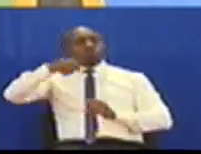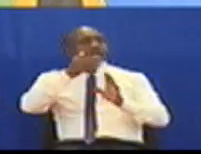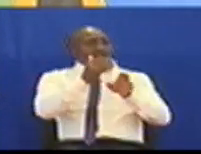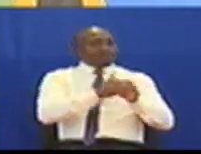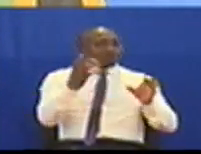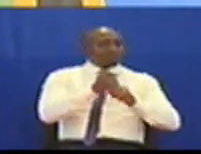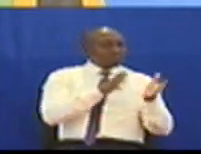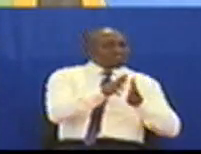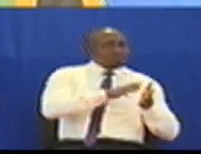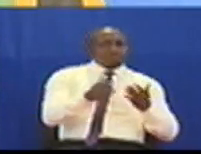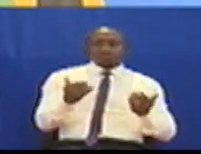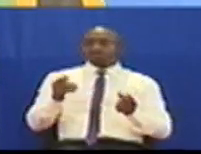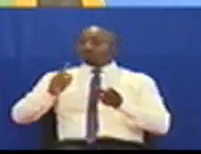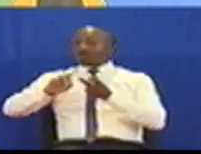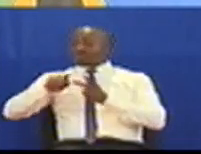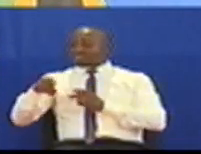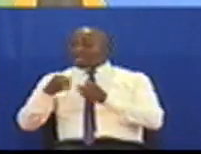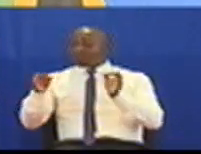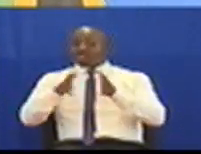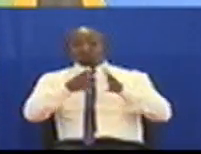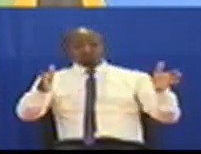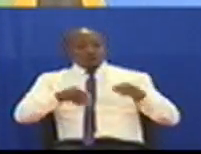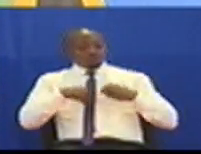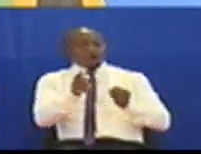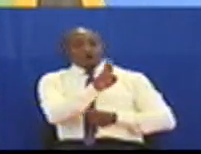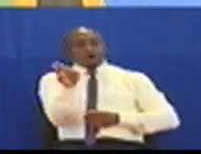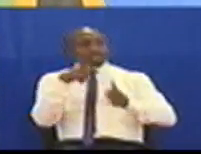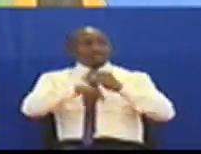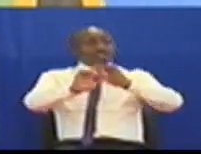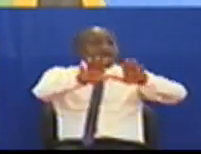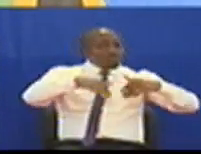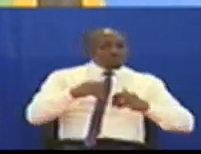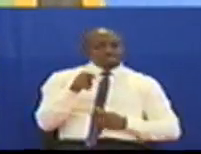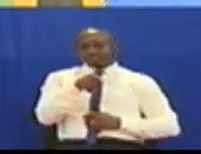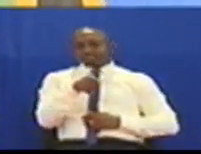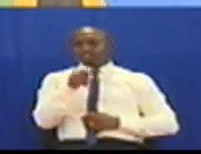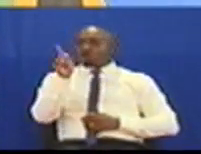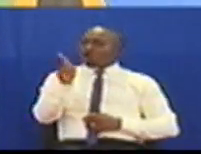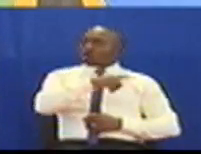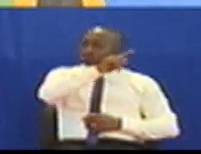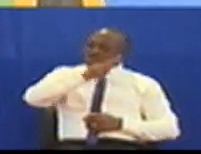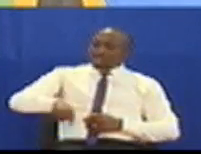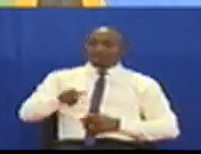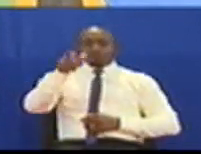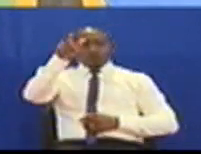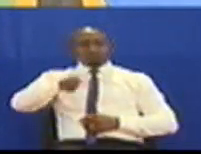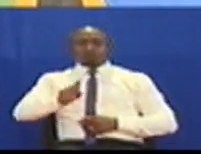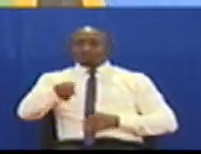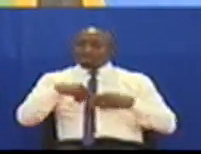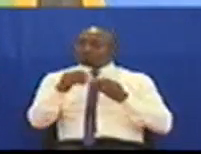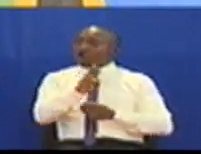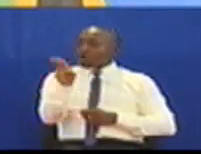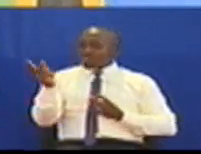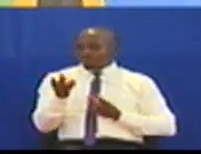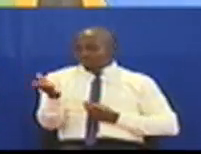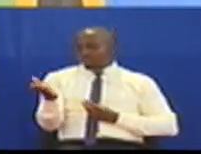ufanuzi wakati ana nafasi kubwa ya kutoa hoja ndani ya bunge, anakuwa anamkosea mheshimiwa mbunge ambaye ametoa hoja za namna hiyo. Kwa